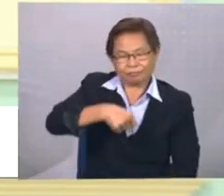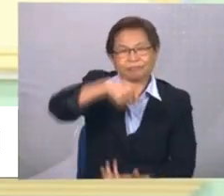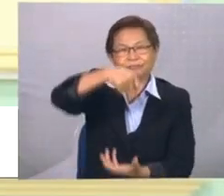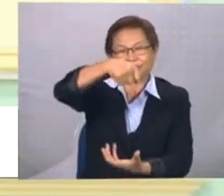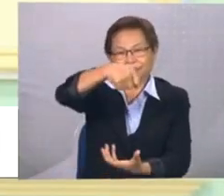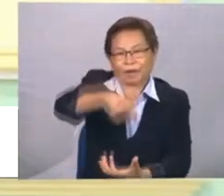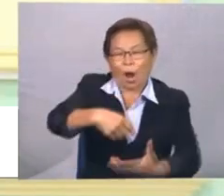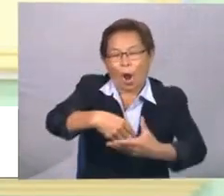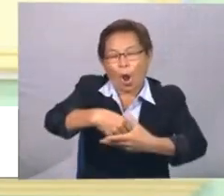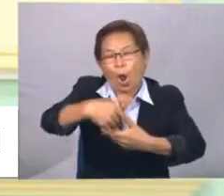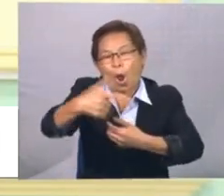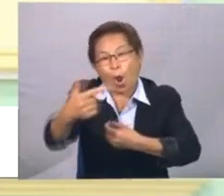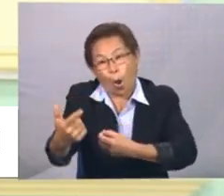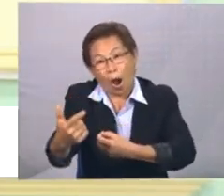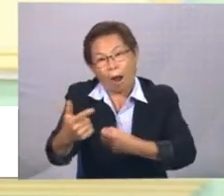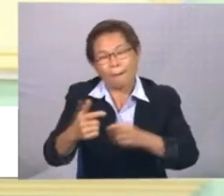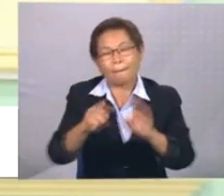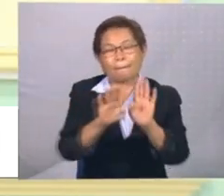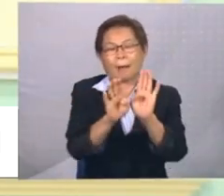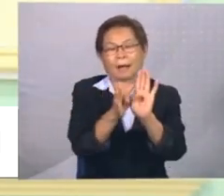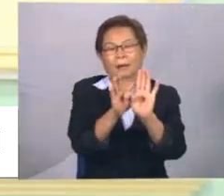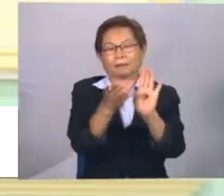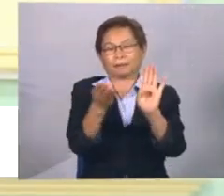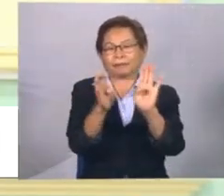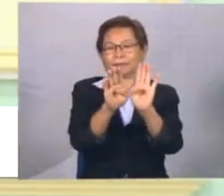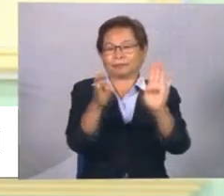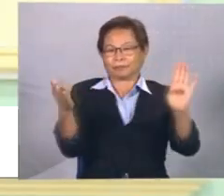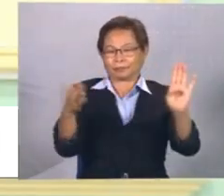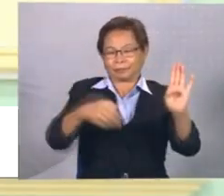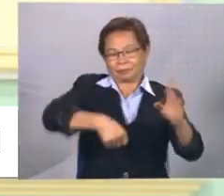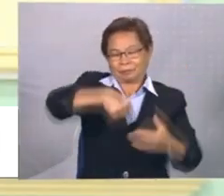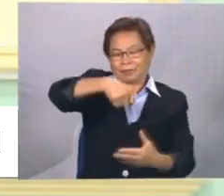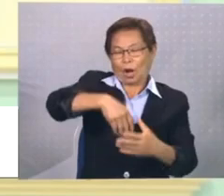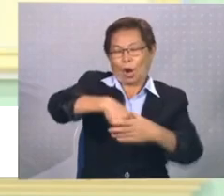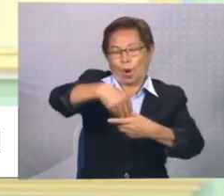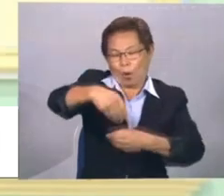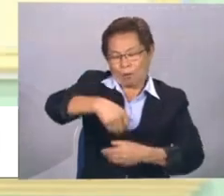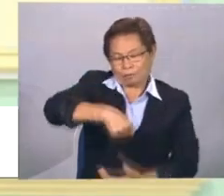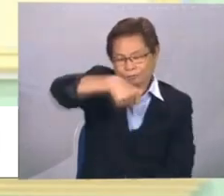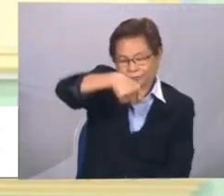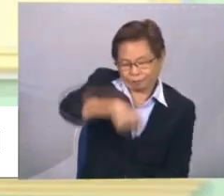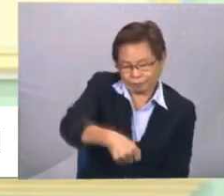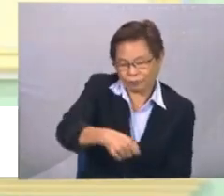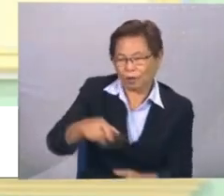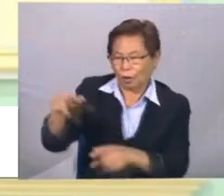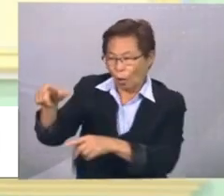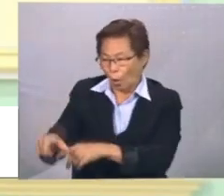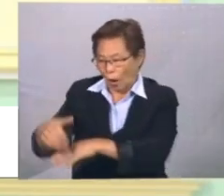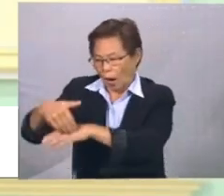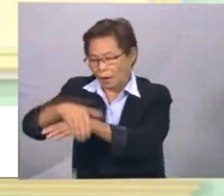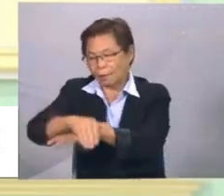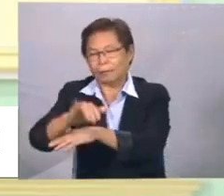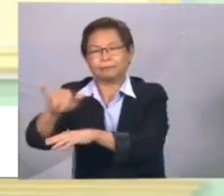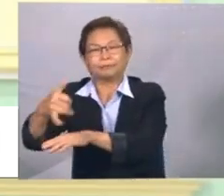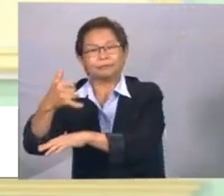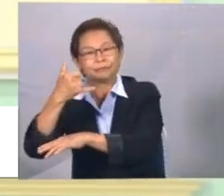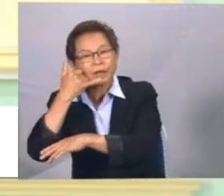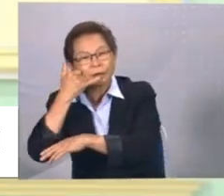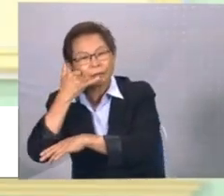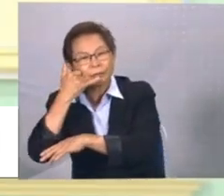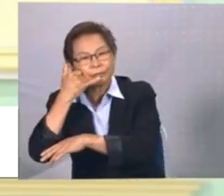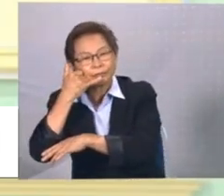di luar pagar dan yang mengantar makanan menelepon ke